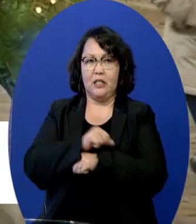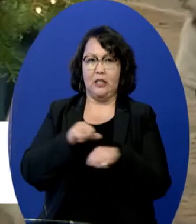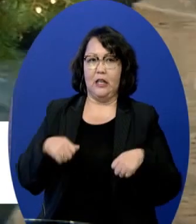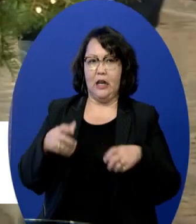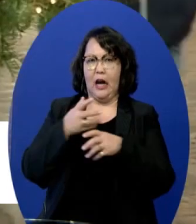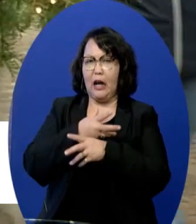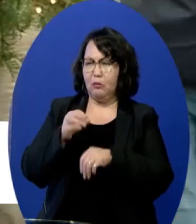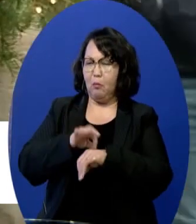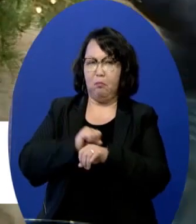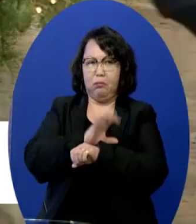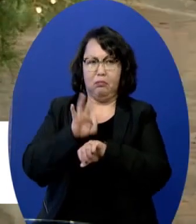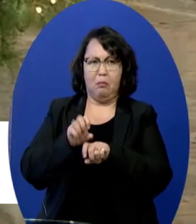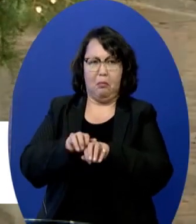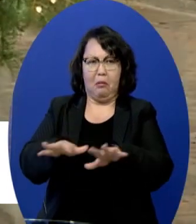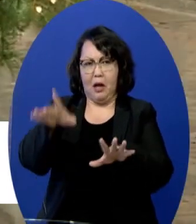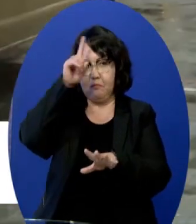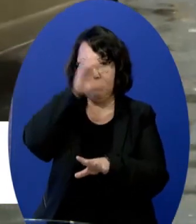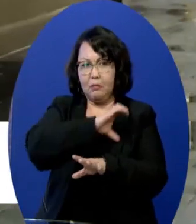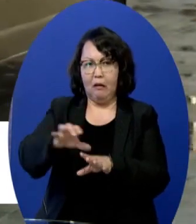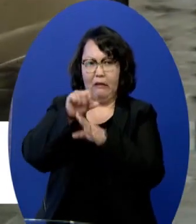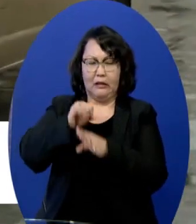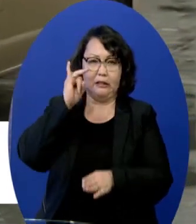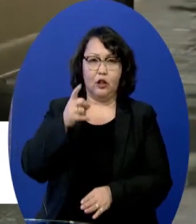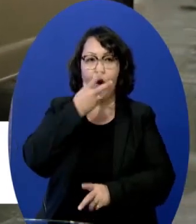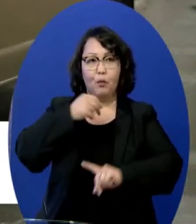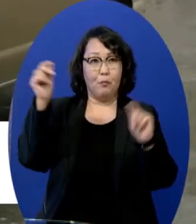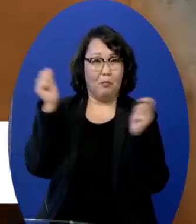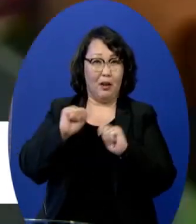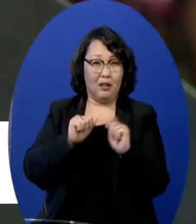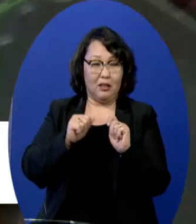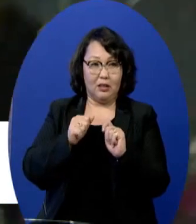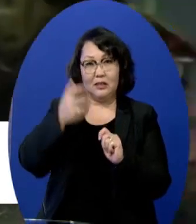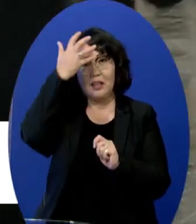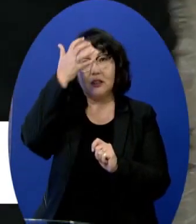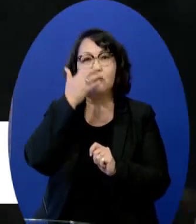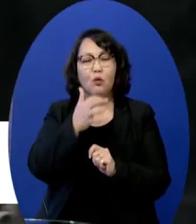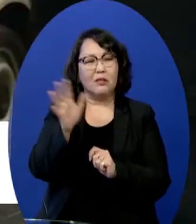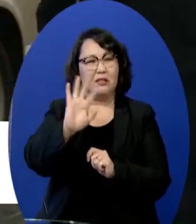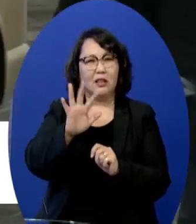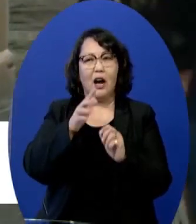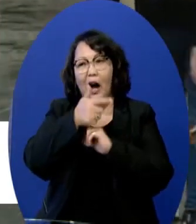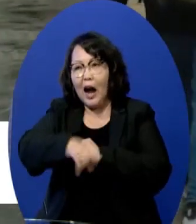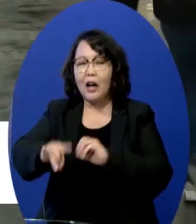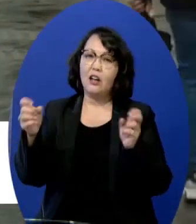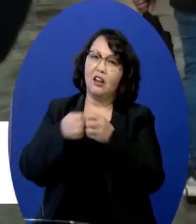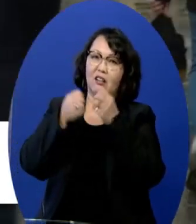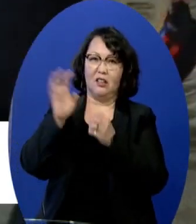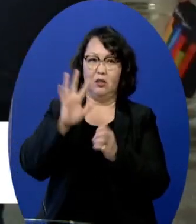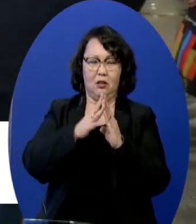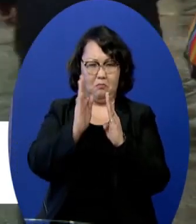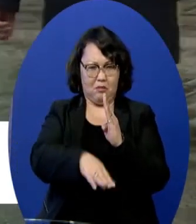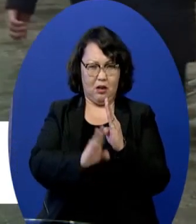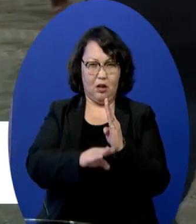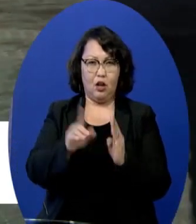эмгэлгүй ачаалал ихтэй байгааг ойлгож, 100 сар шинэ жилийн баярыг аль болох засгийн газрын зөвлснөөр гэр бүлийнхнийхээ хүрээнд зочин